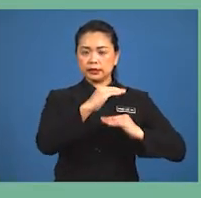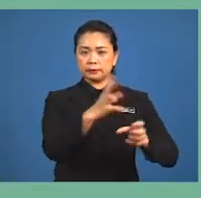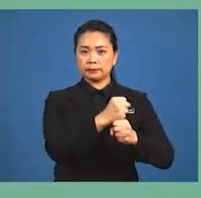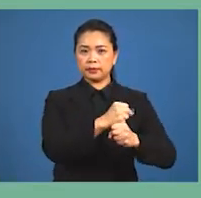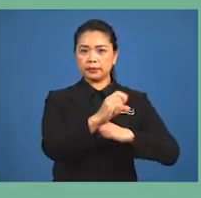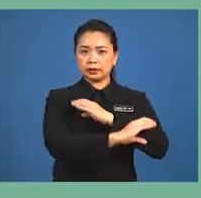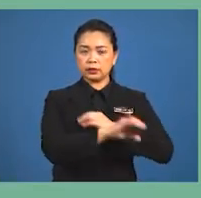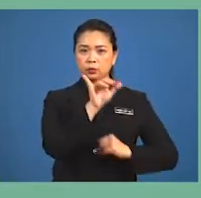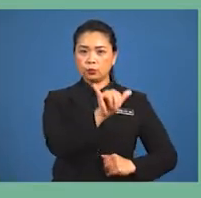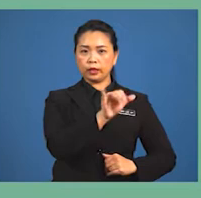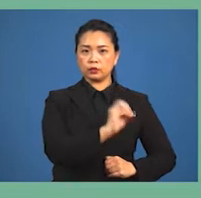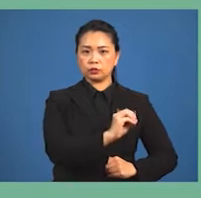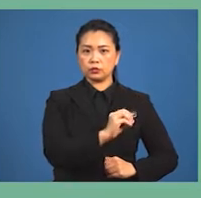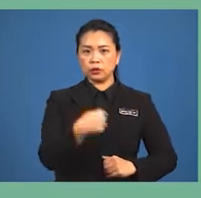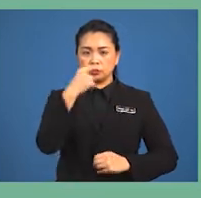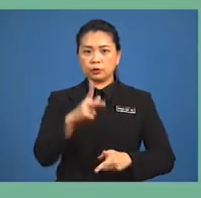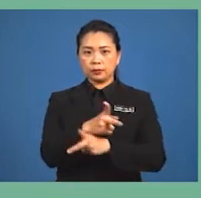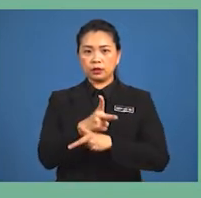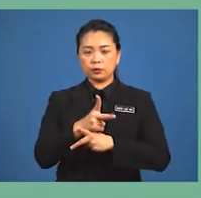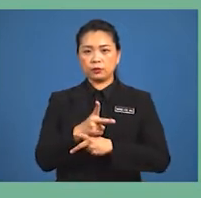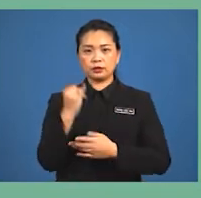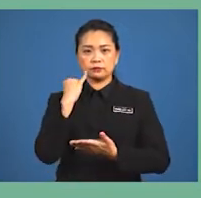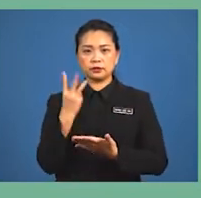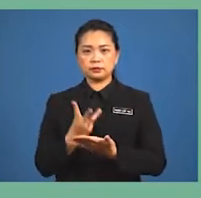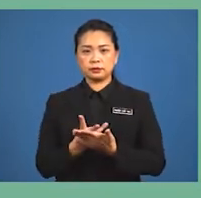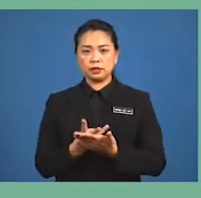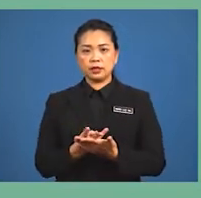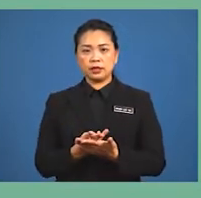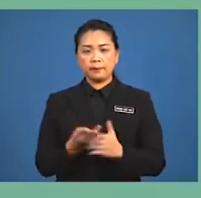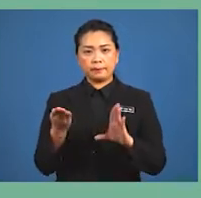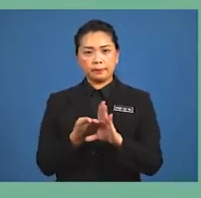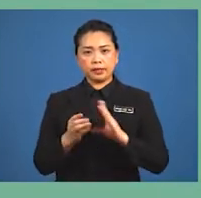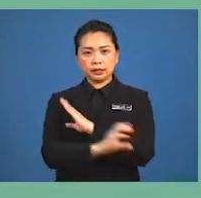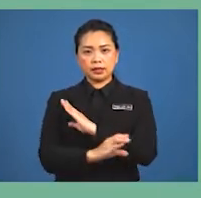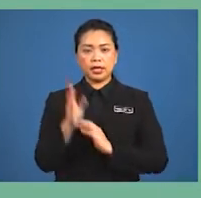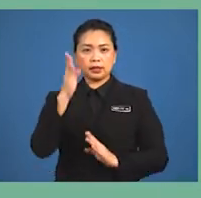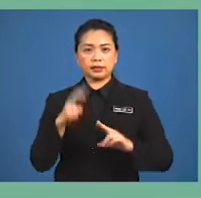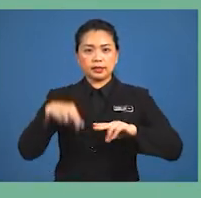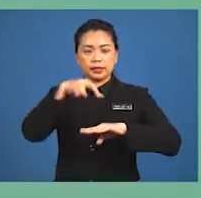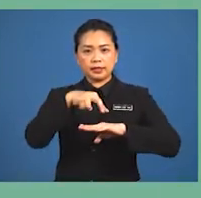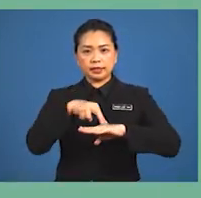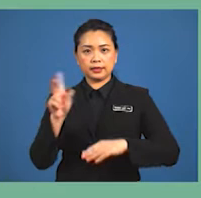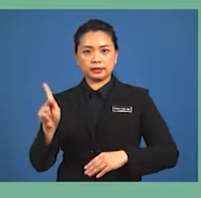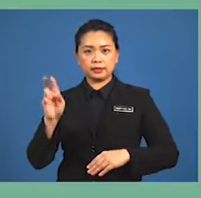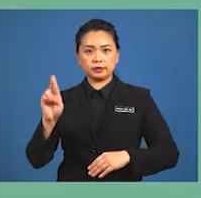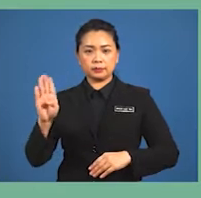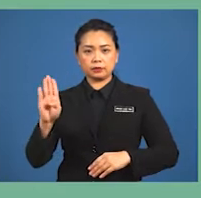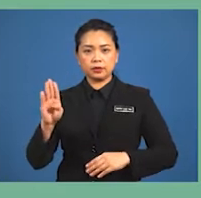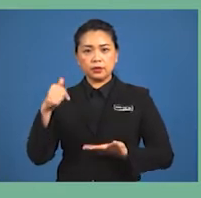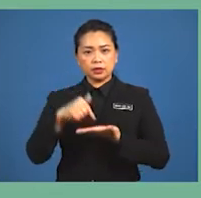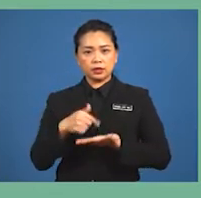negara Y0. Untuk mengawal inflasi, Bank Negara akan menaikkan kadar Reserve